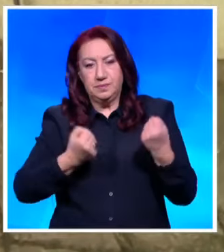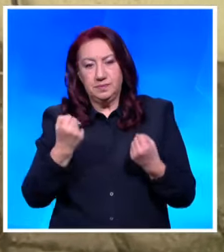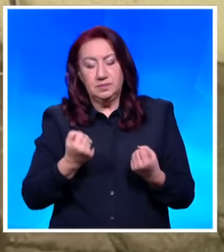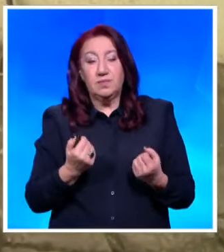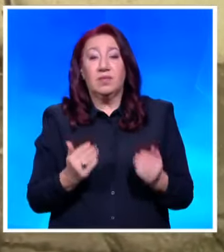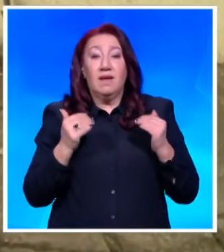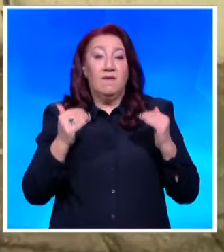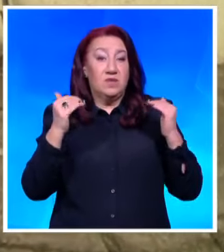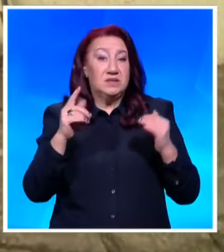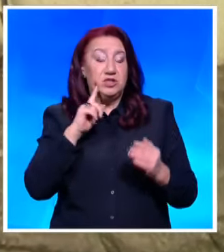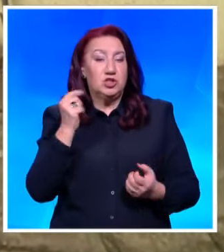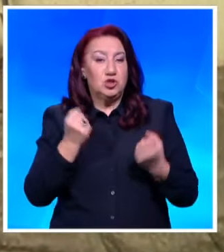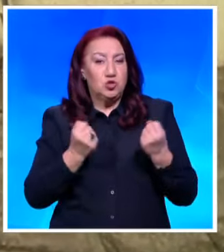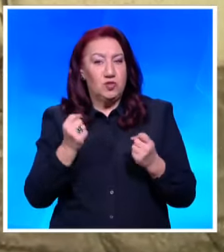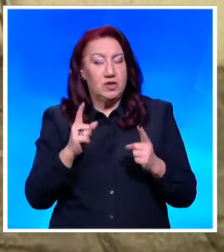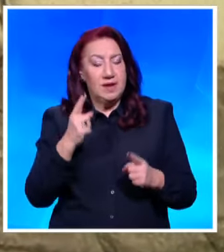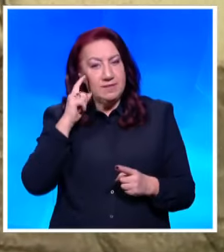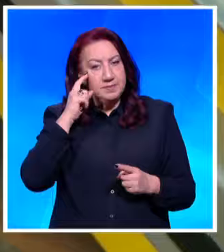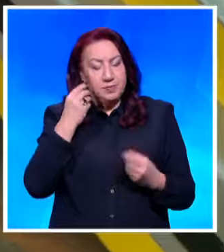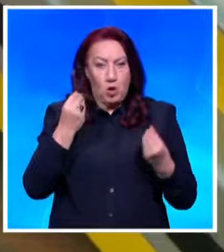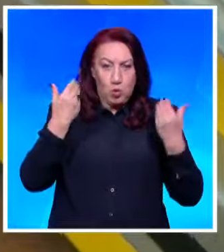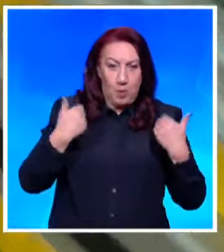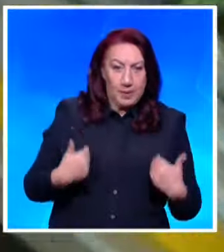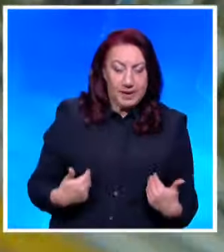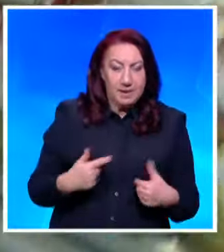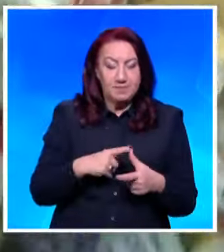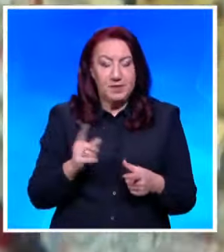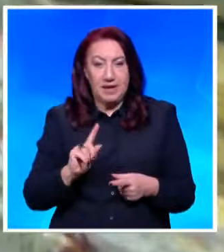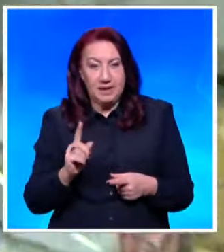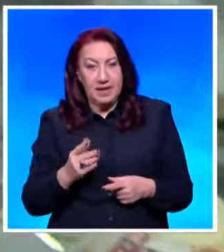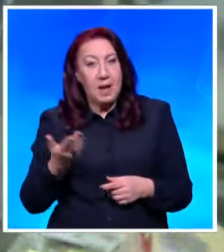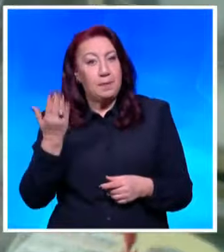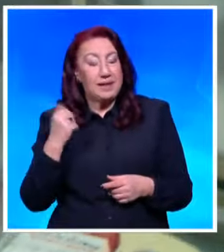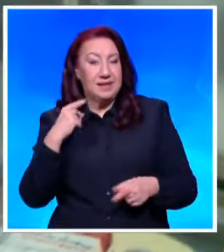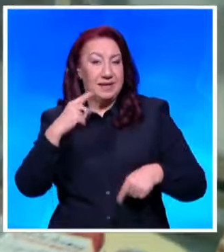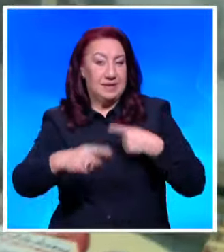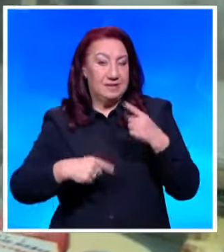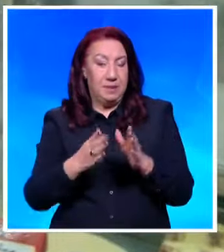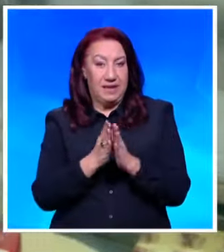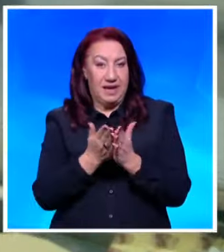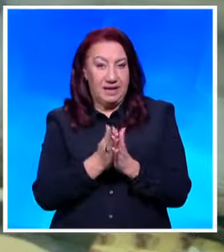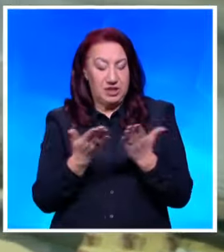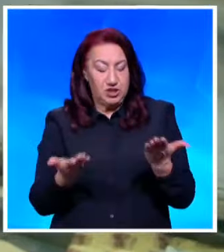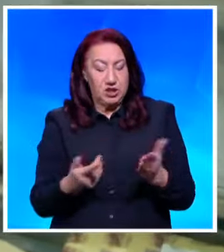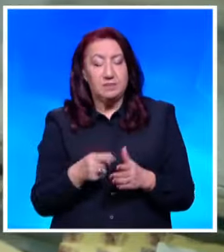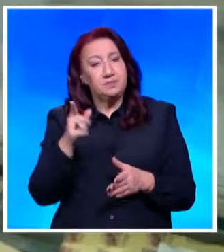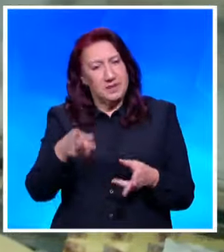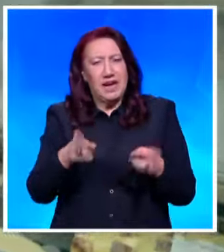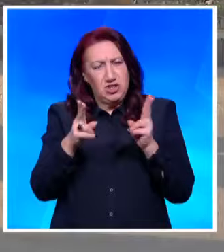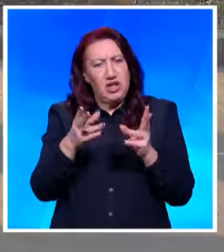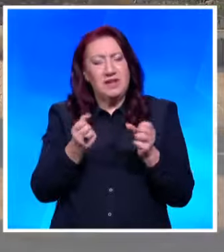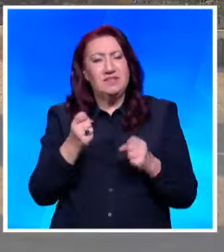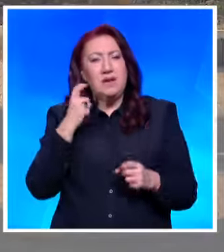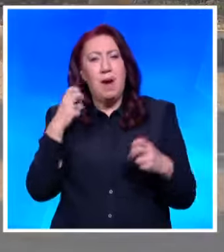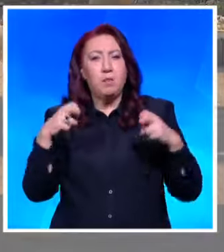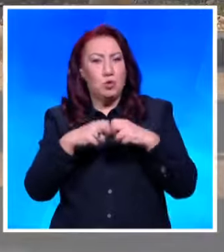физическото си състояние преди да си подновят книжката. Това решение беше взето преди седмици в Брюксел. За да влезе в сила обаче, трябва да бъде гласувано